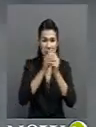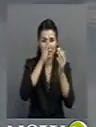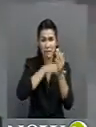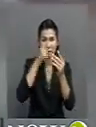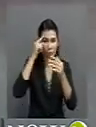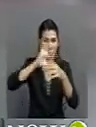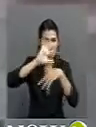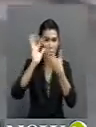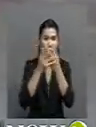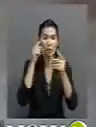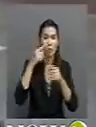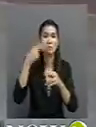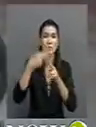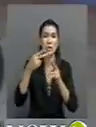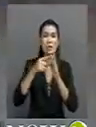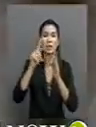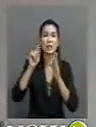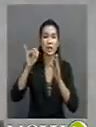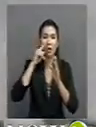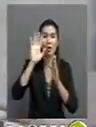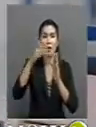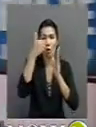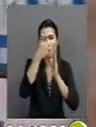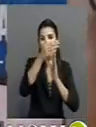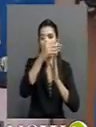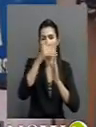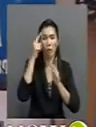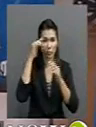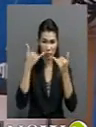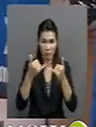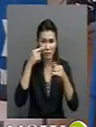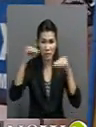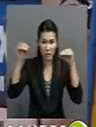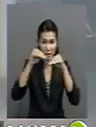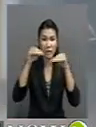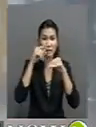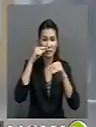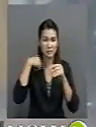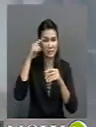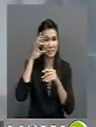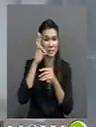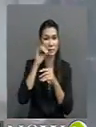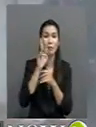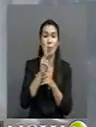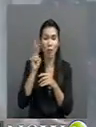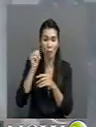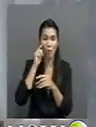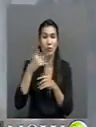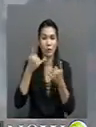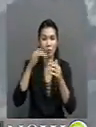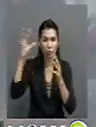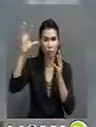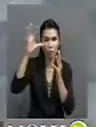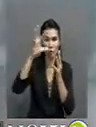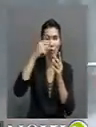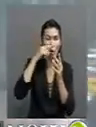พายุโซนร้อนเต้นหมู่แล้วมีศูนย์กลางอยู่ทางตะวันออกของเกาะไหหลำนะครับมีความเร็วลมใกล้จุดศูนย์กลาง70กิโลเมตรต่อชั่วโมงเคลื่อนตัวทางด้านตะ